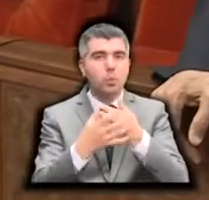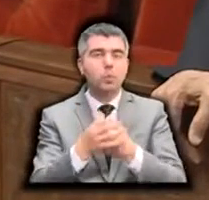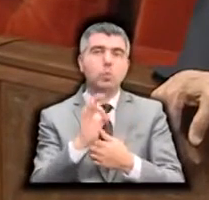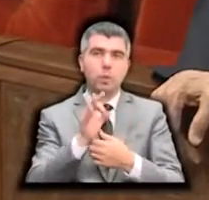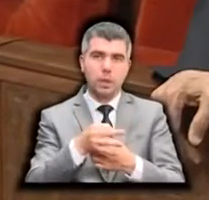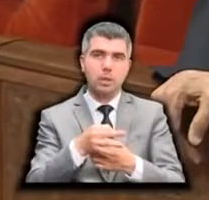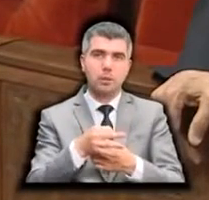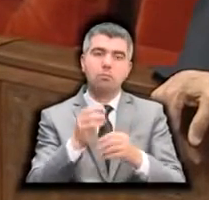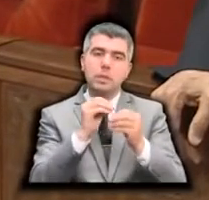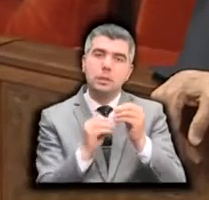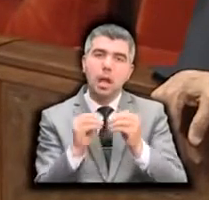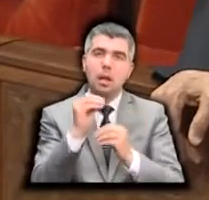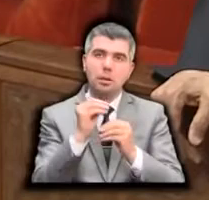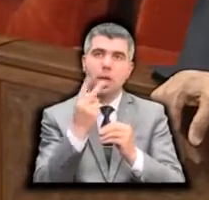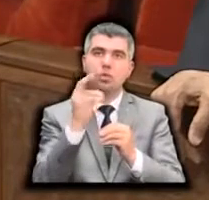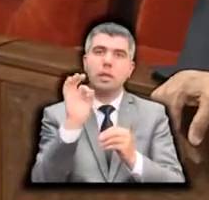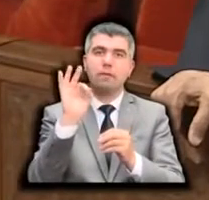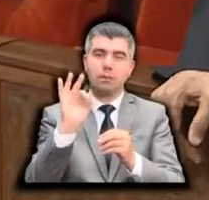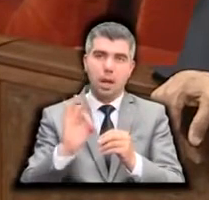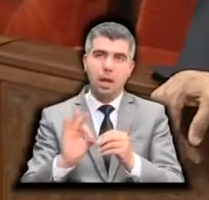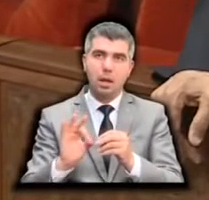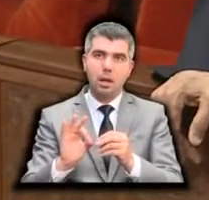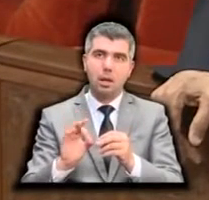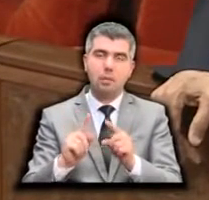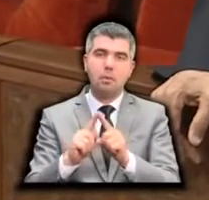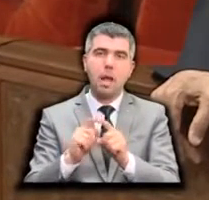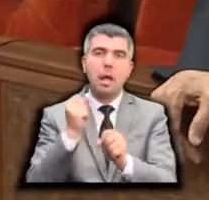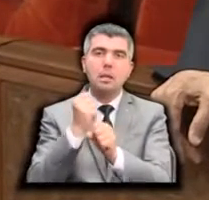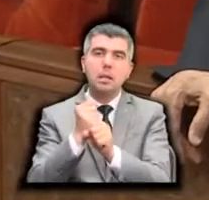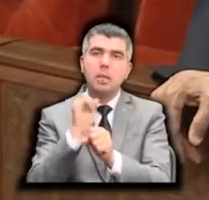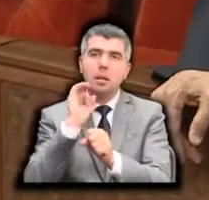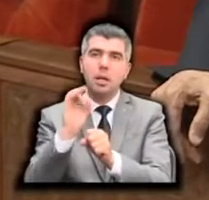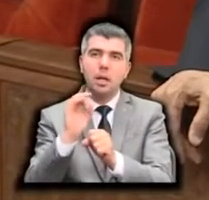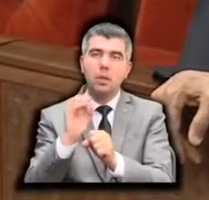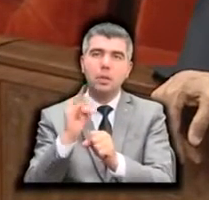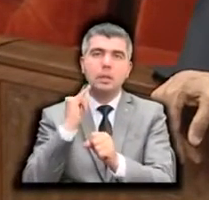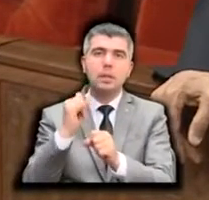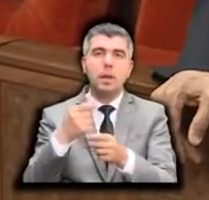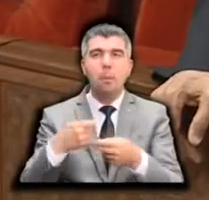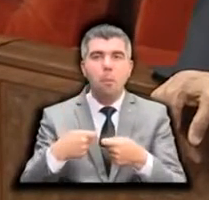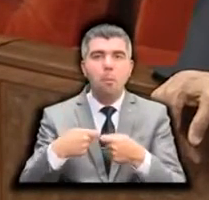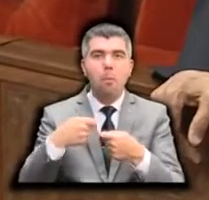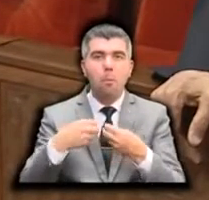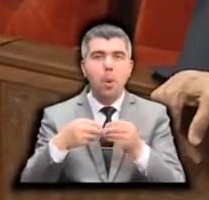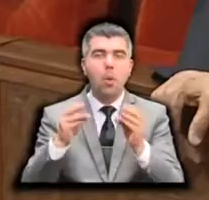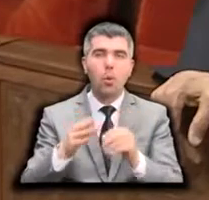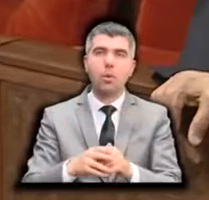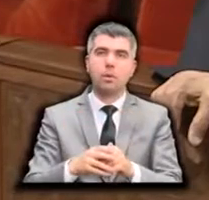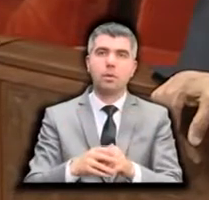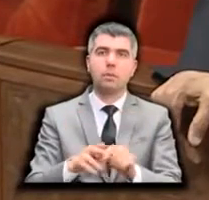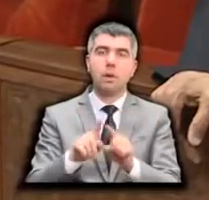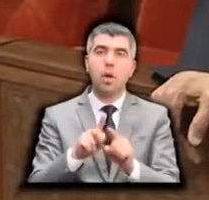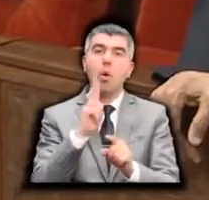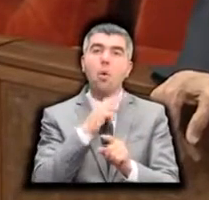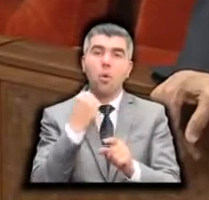وكيسترجع القيمه المضافه ديال داك العمل اللي قام به باش يصدر. اذا الدوله كتسترجع